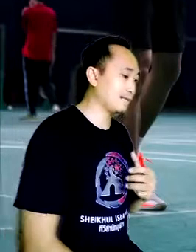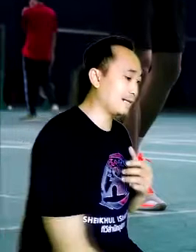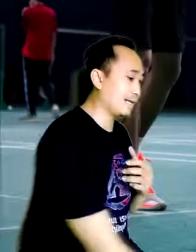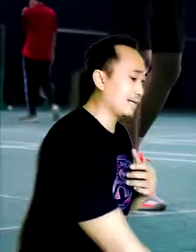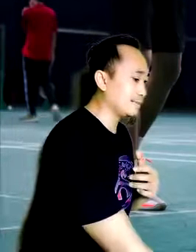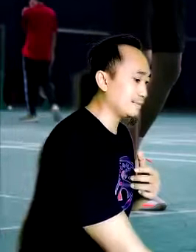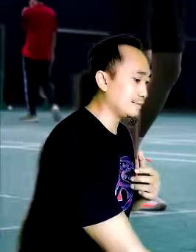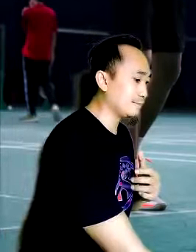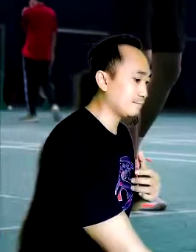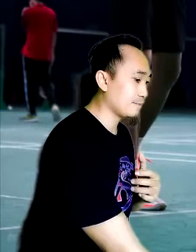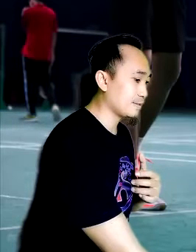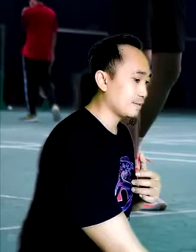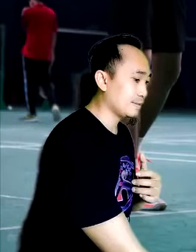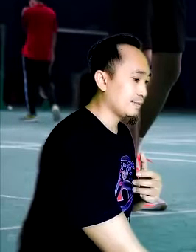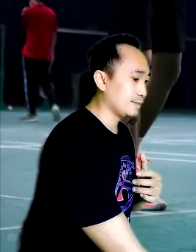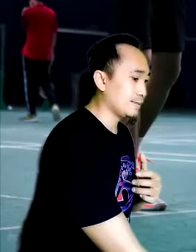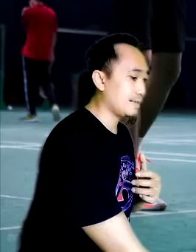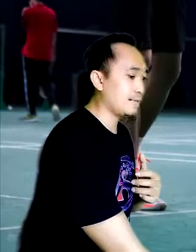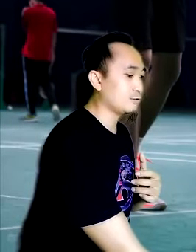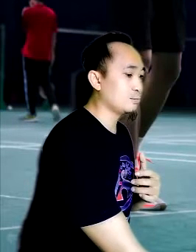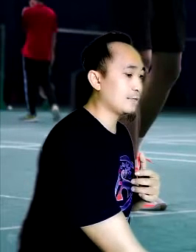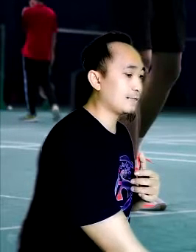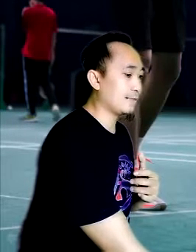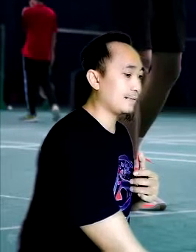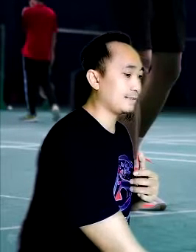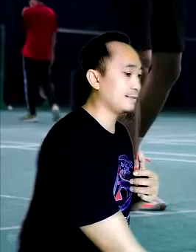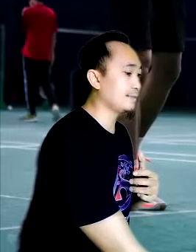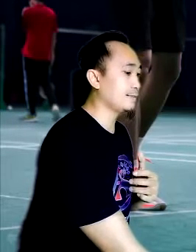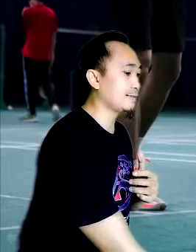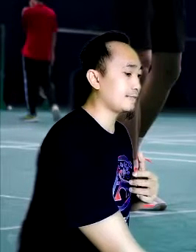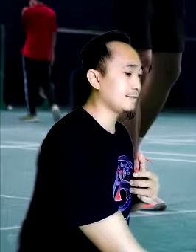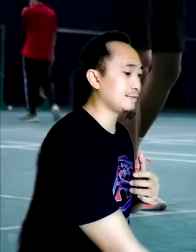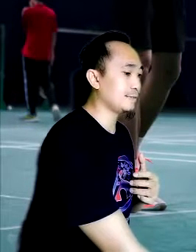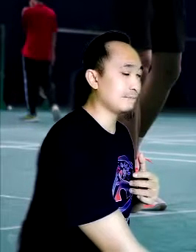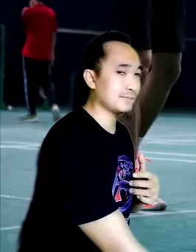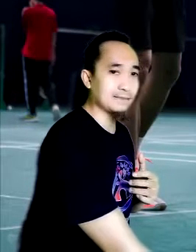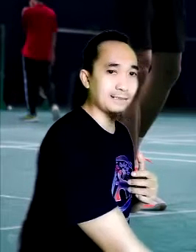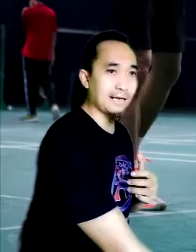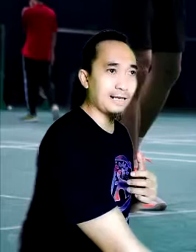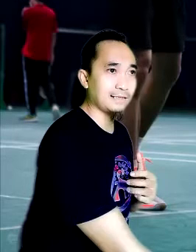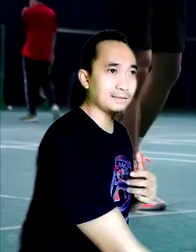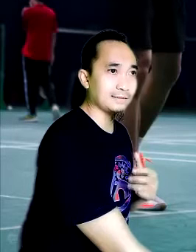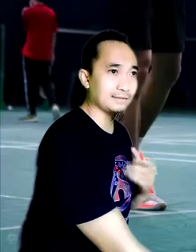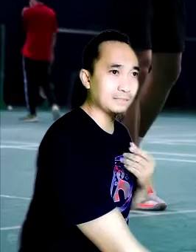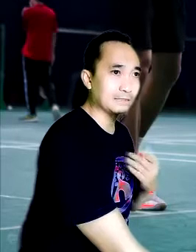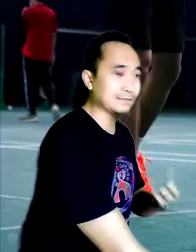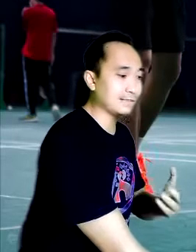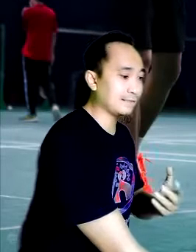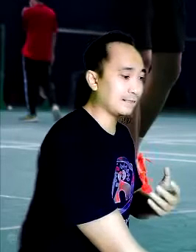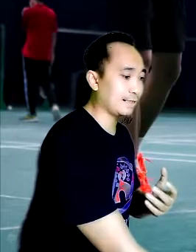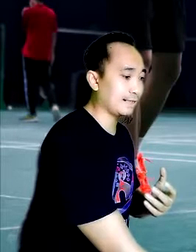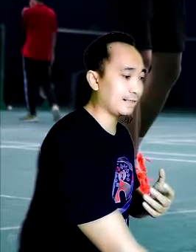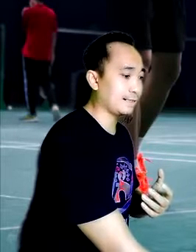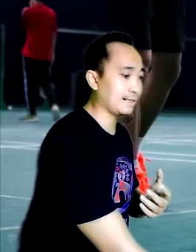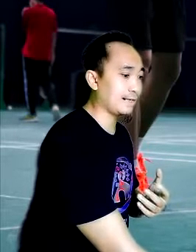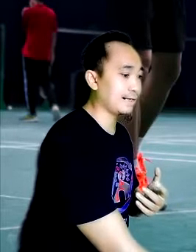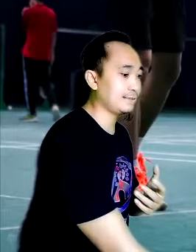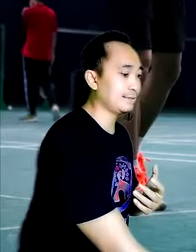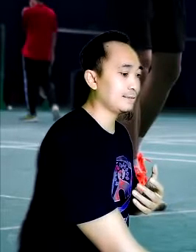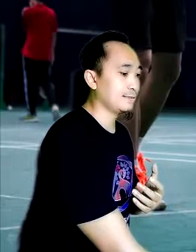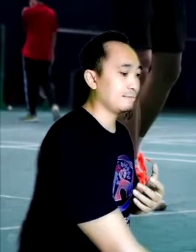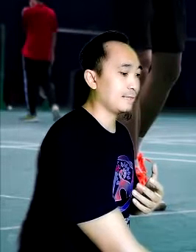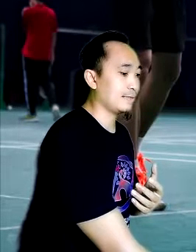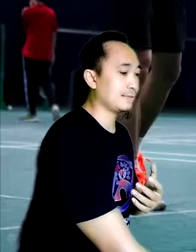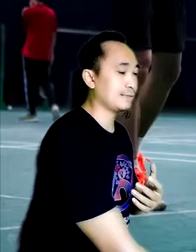juga kelereng di sini. Yang kumpulan kelereng ini tadinya diam, ketika dibenturkan dengan kelereng yang dari anak